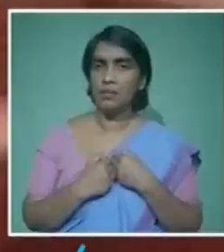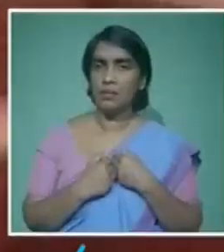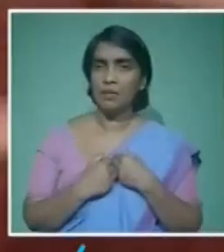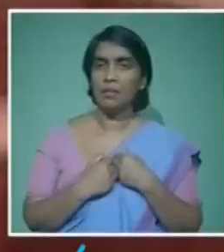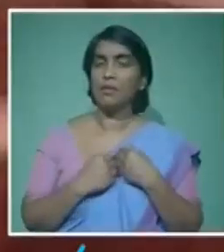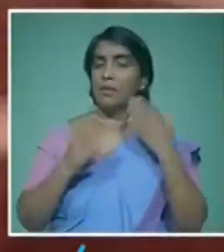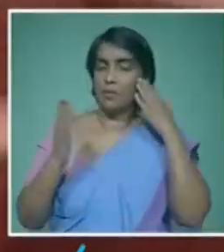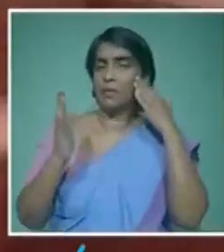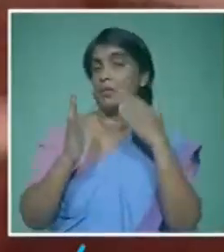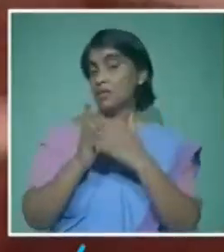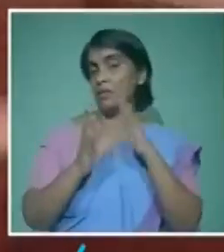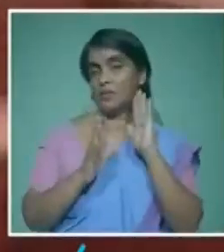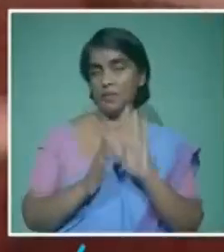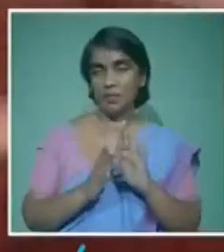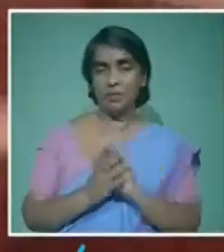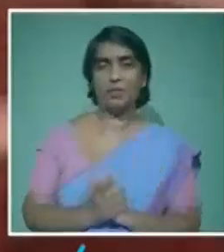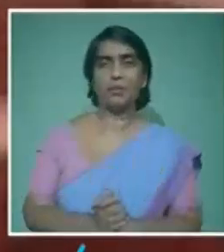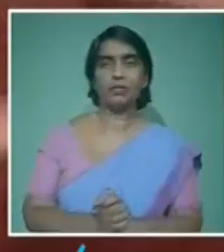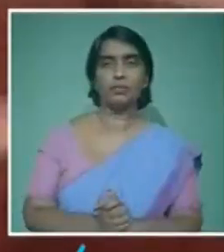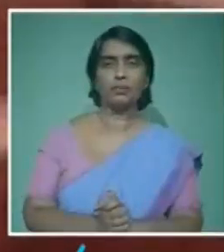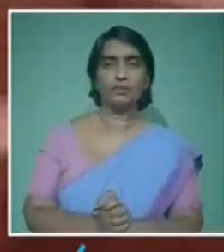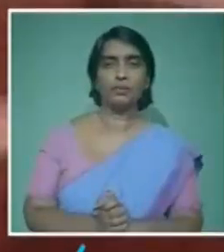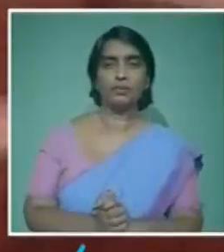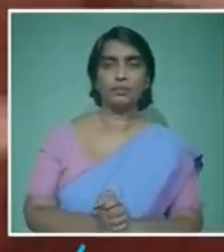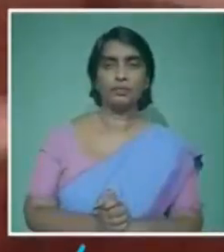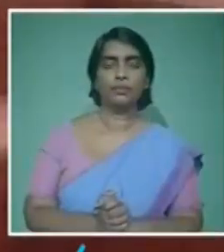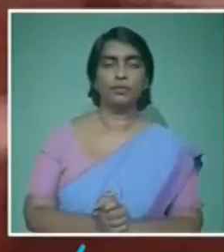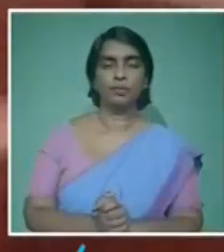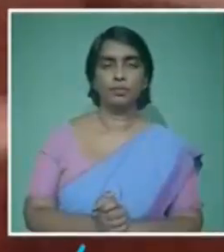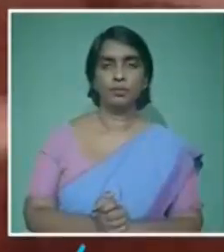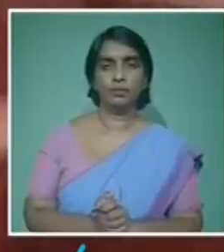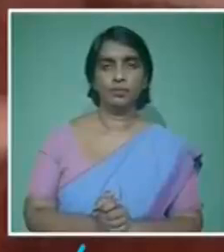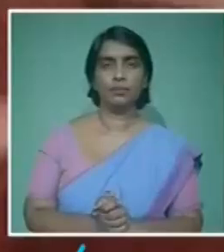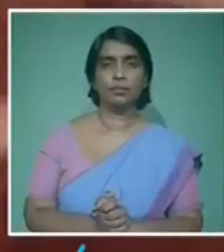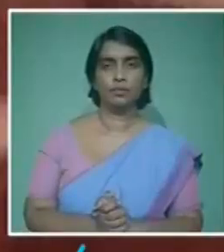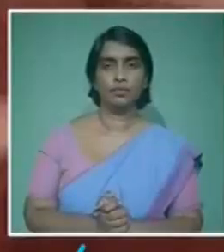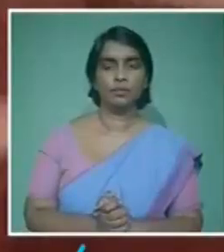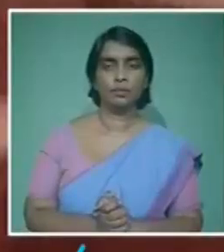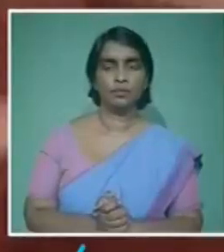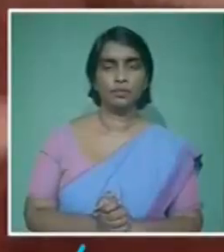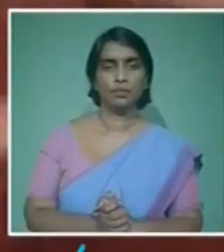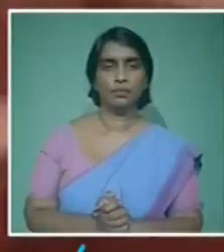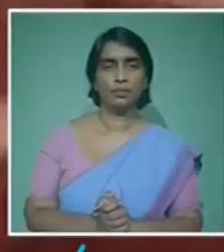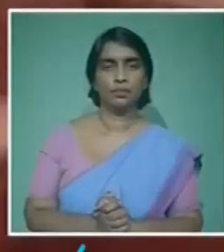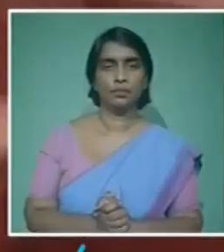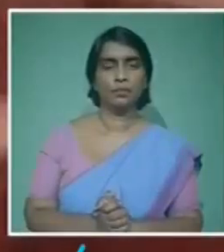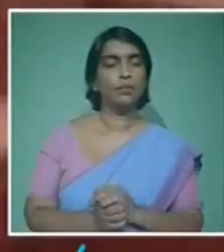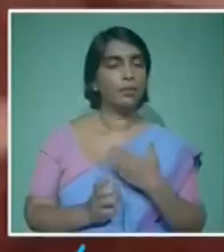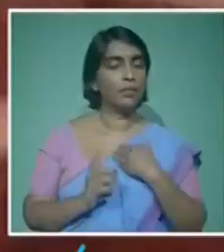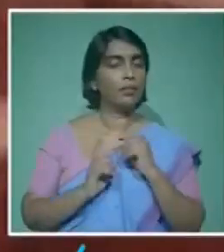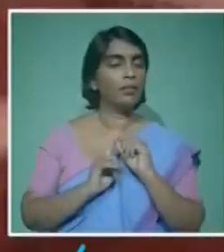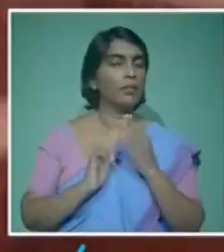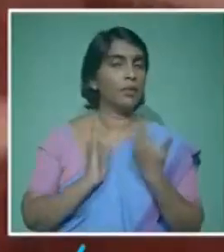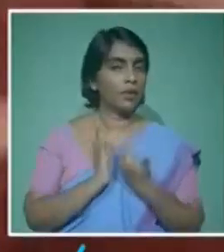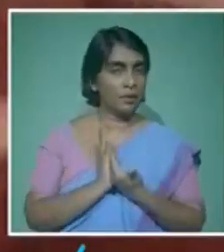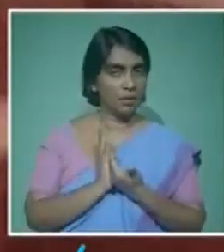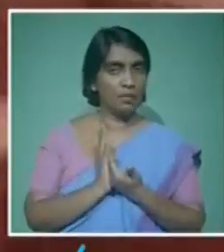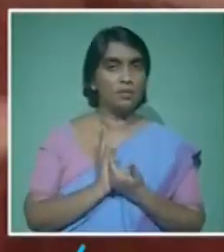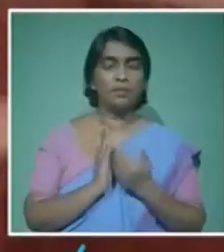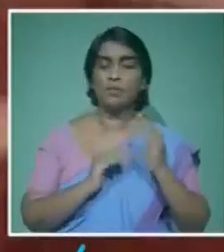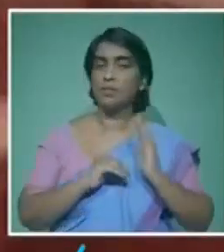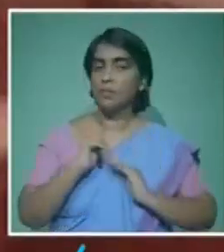பிரச்சனைகளை தேடிக்கொள்கின்ற கொள்கை எமக்கு இல்லை என்பதால் எங்களது நடைமுறை சாத்தியமான தூர நோக்கு